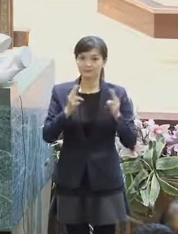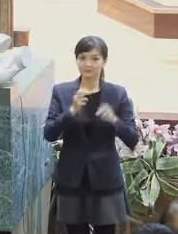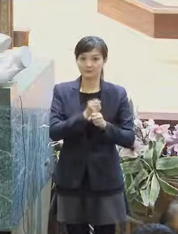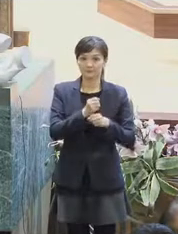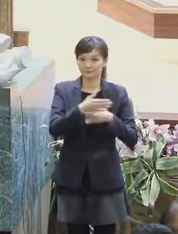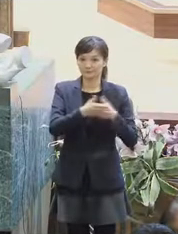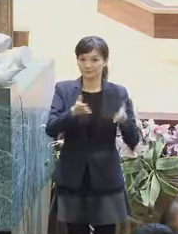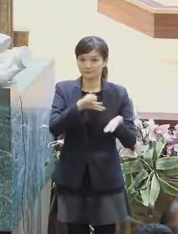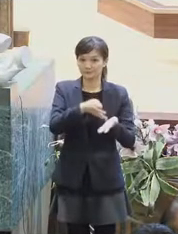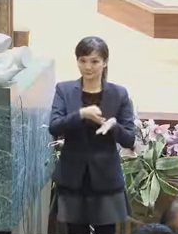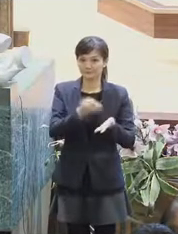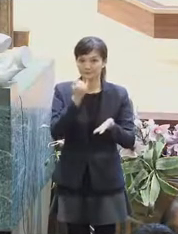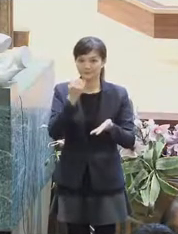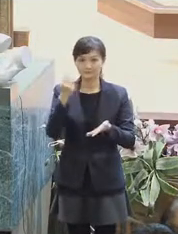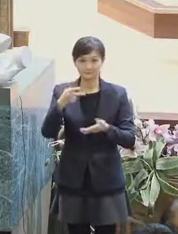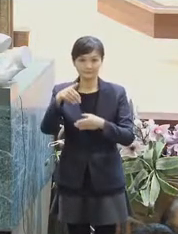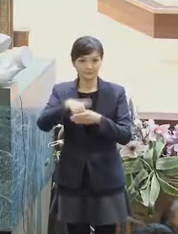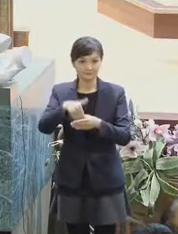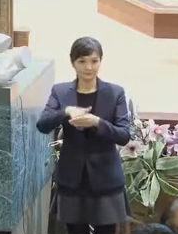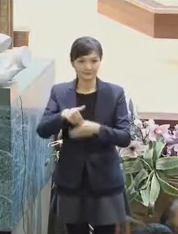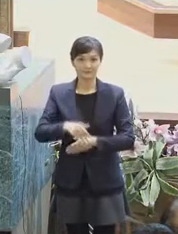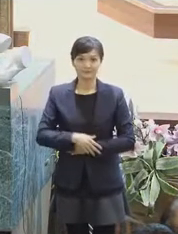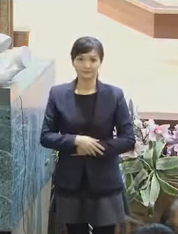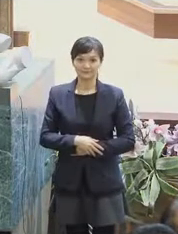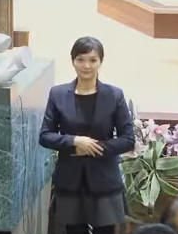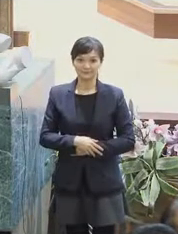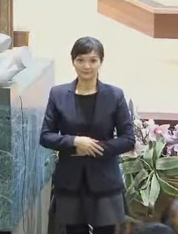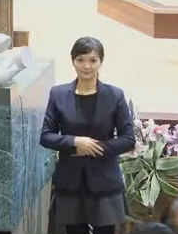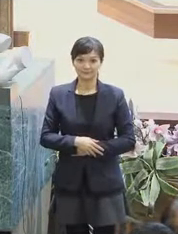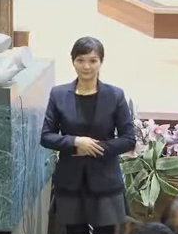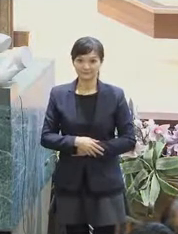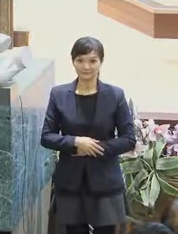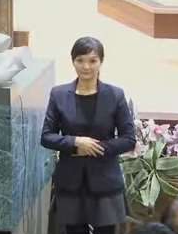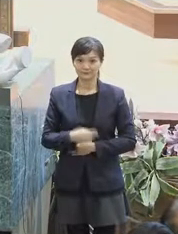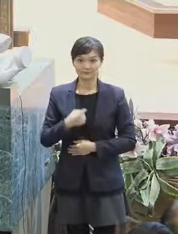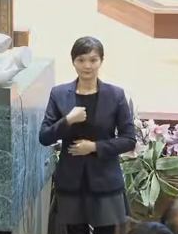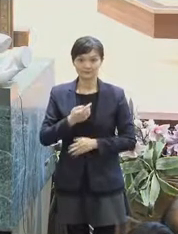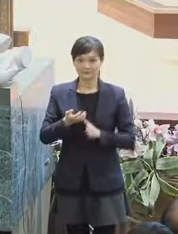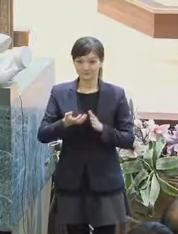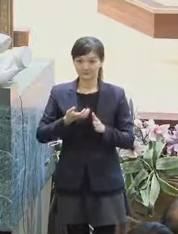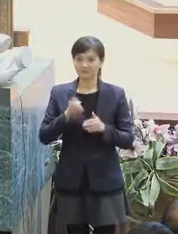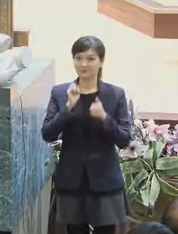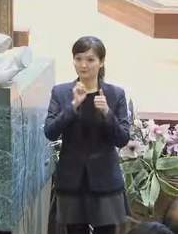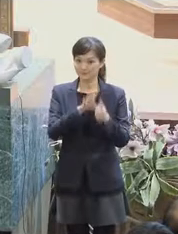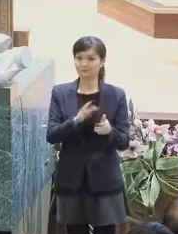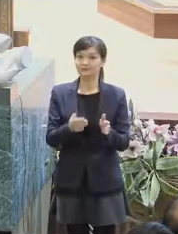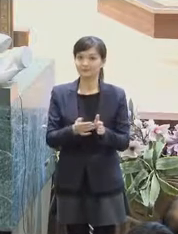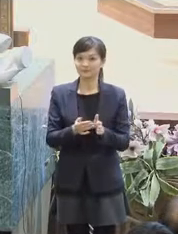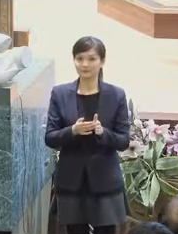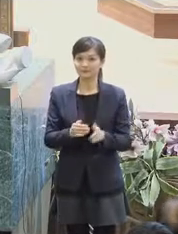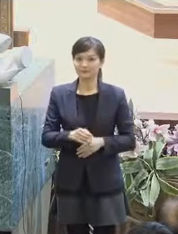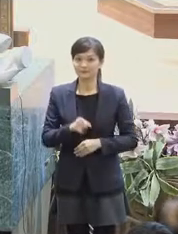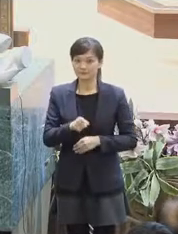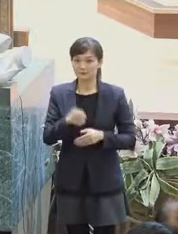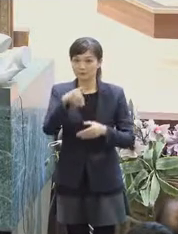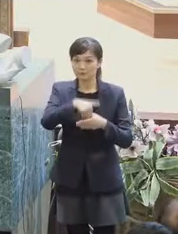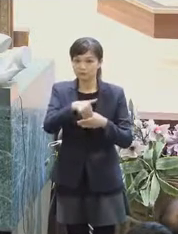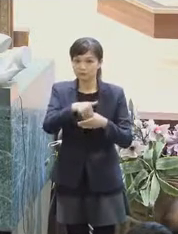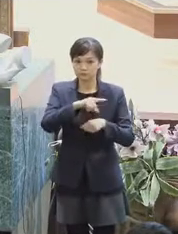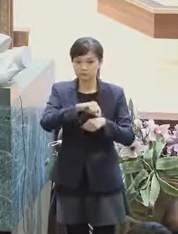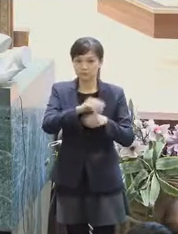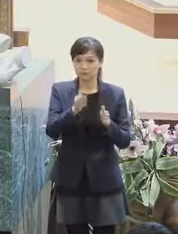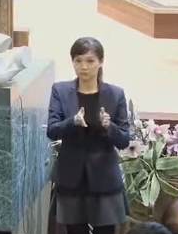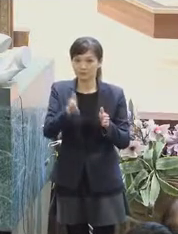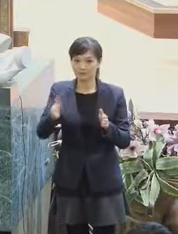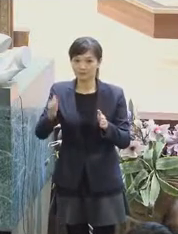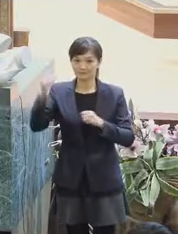名还有投票。那像昨天已经跟大家讲过的是，这个 on conference 的投票延长到